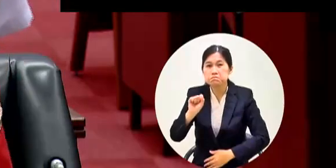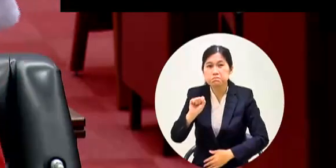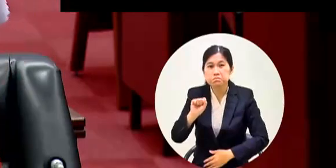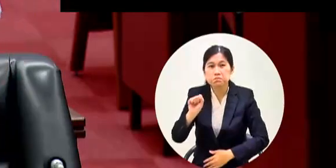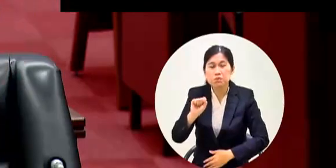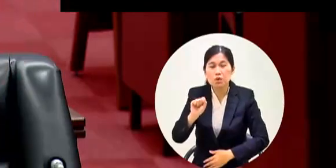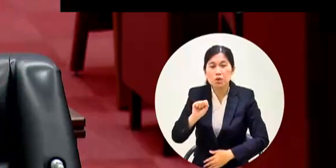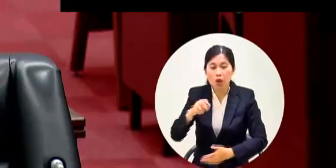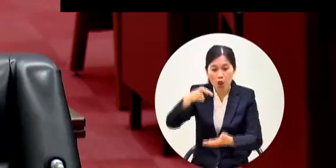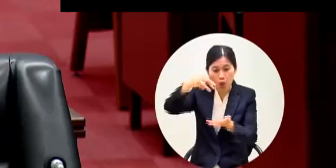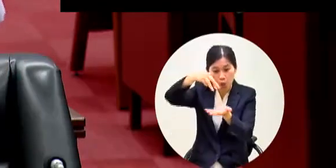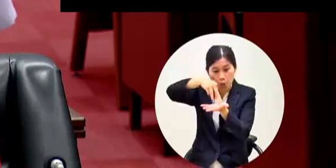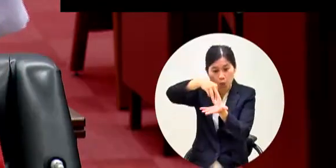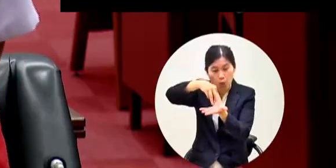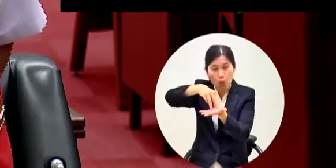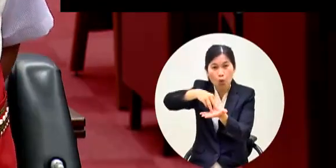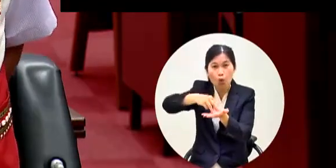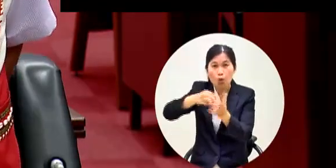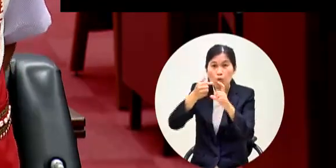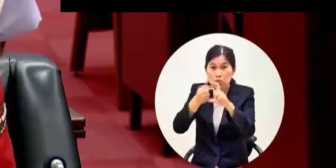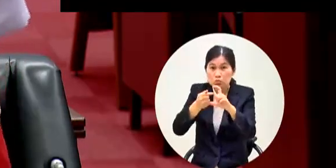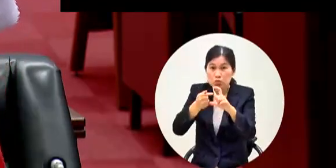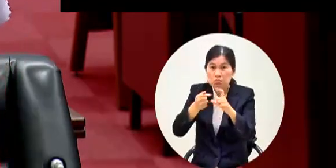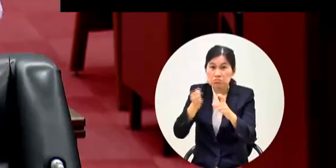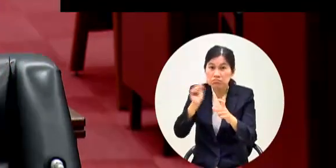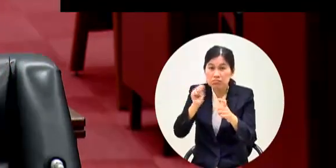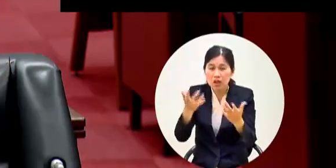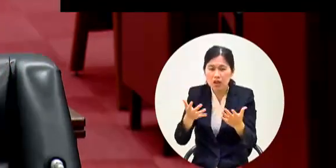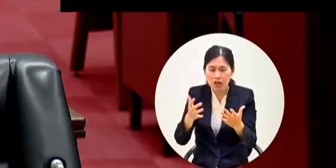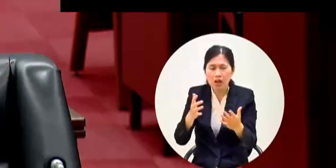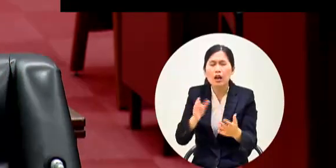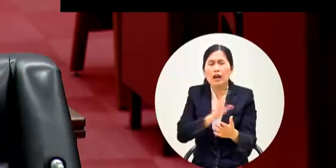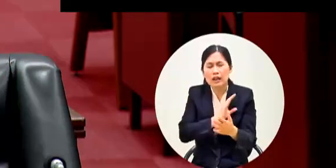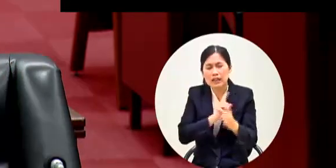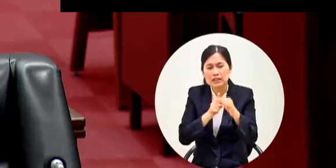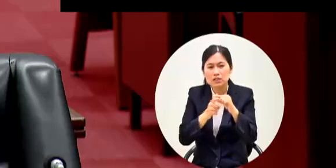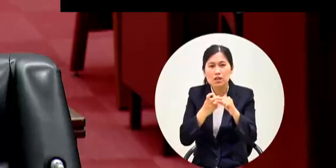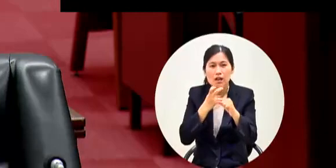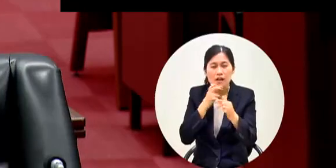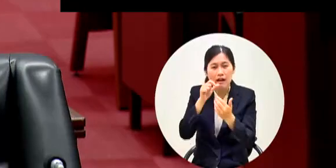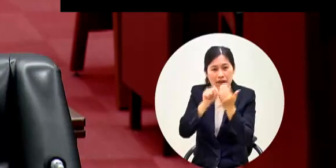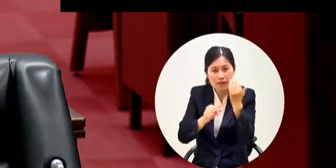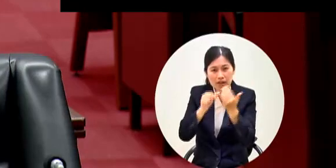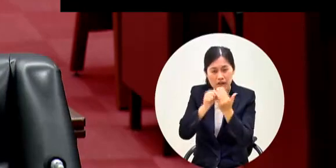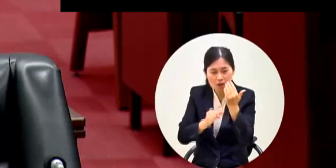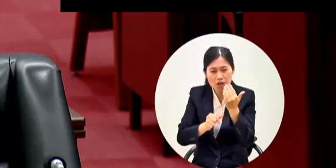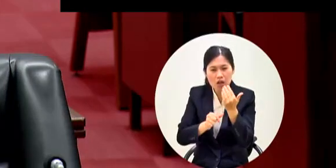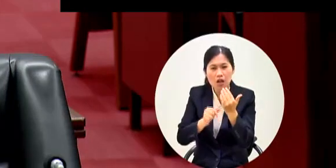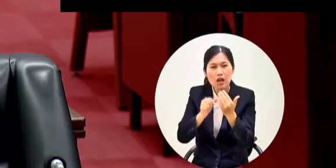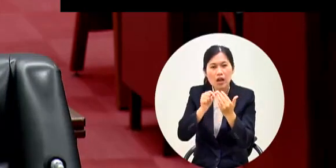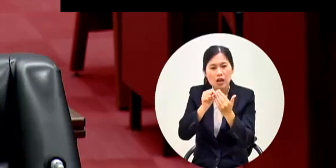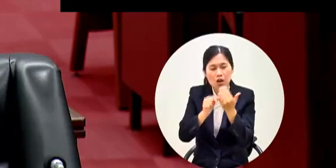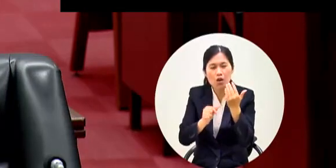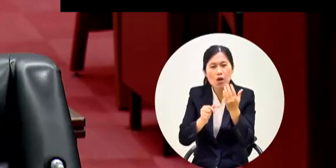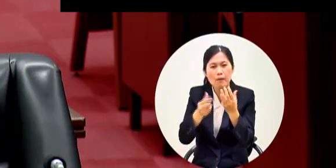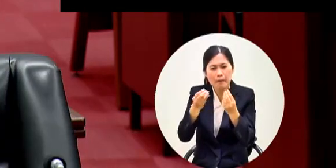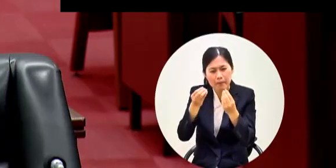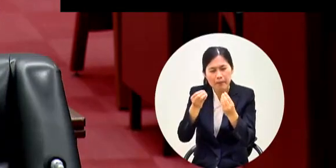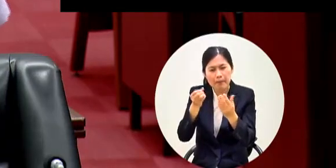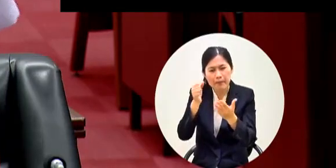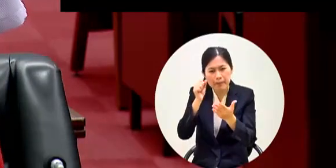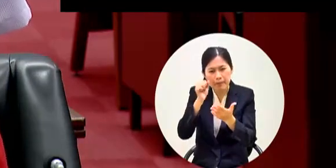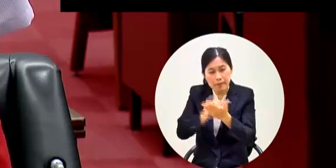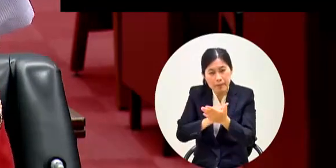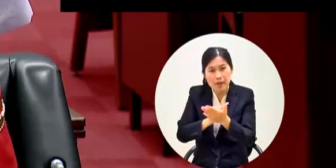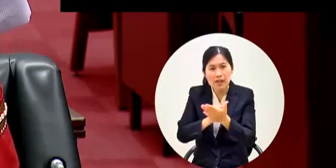制，但是有利用的一些山坡地尤其是农地，既